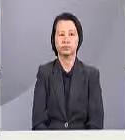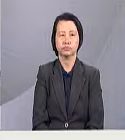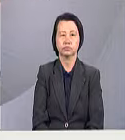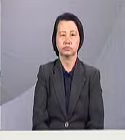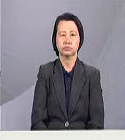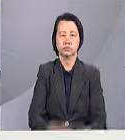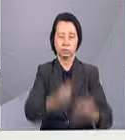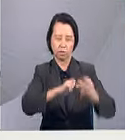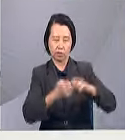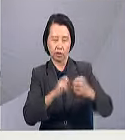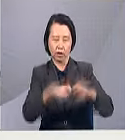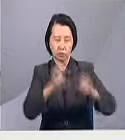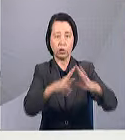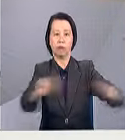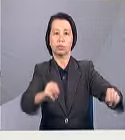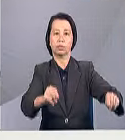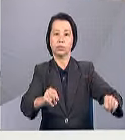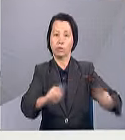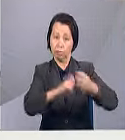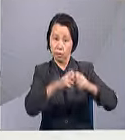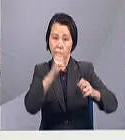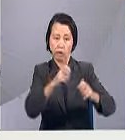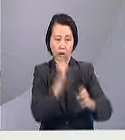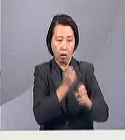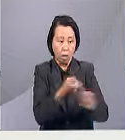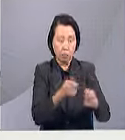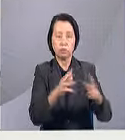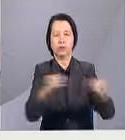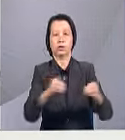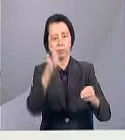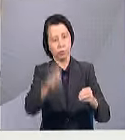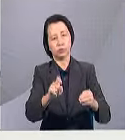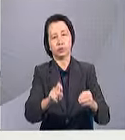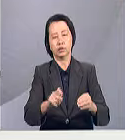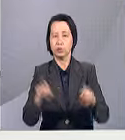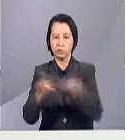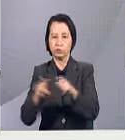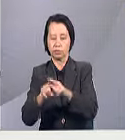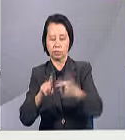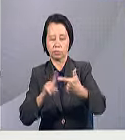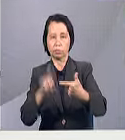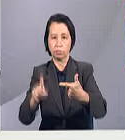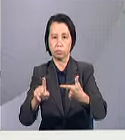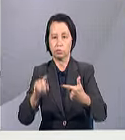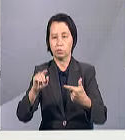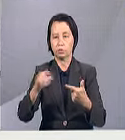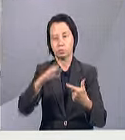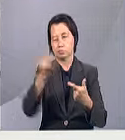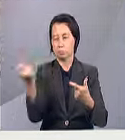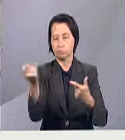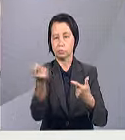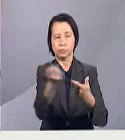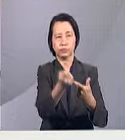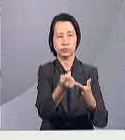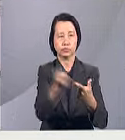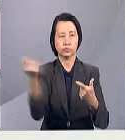kemudaratan hendaklah dihilangkan. Begitu juga kaedah menyebut darul mafasid